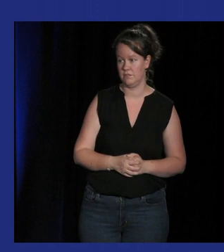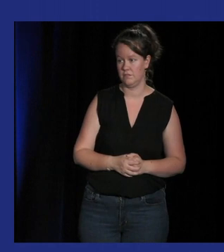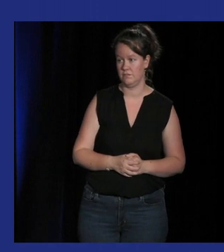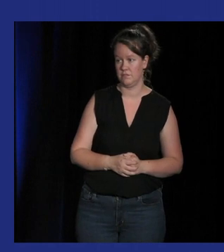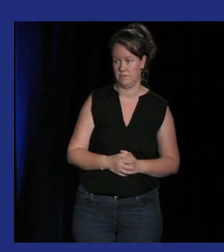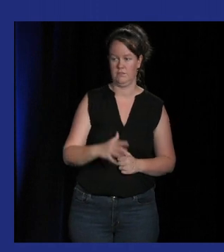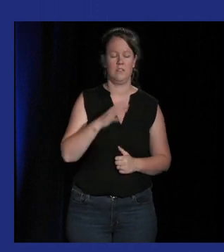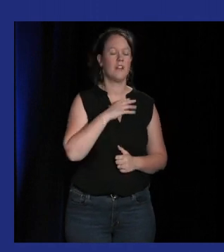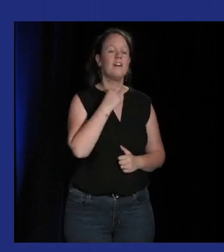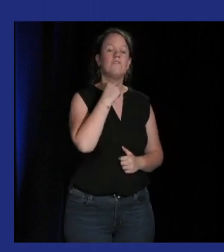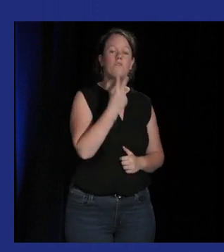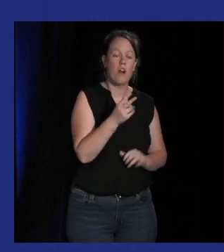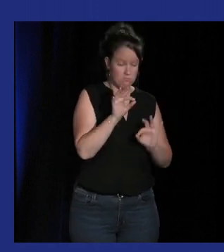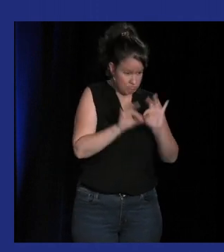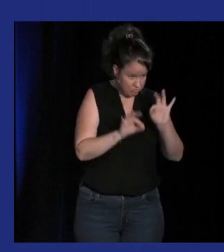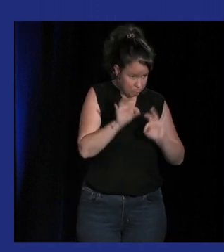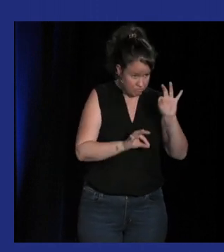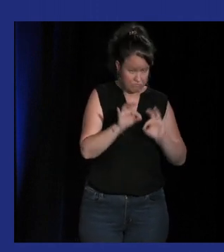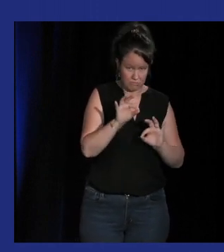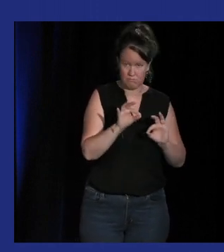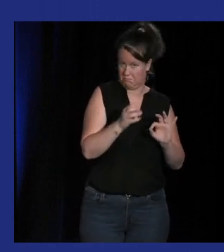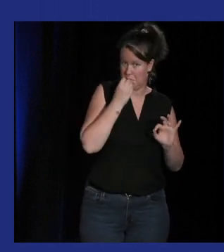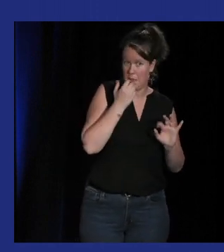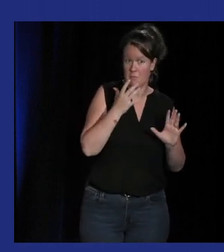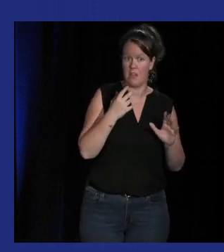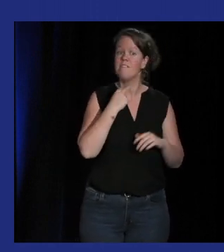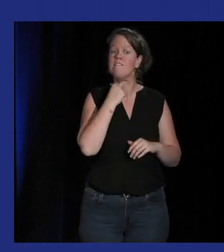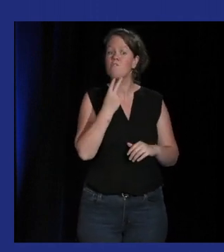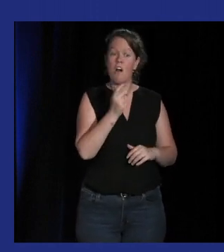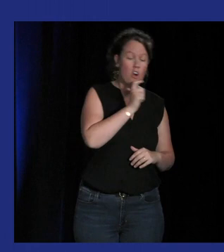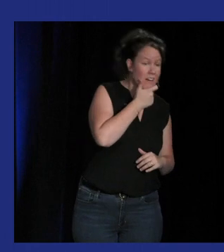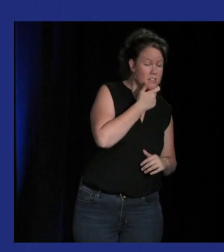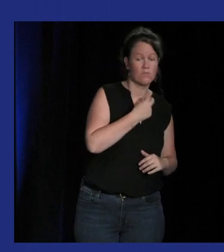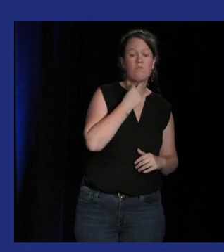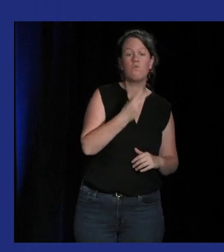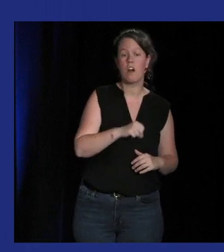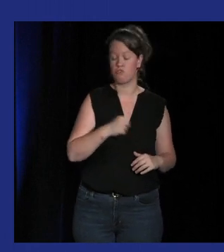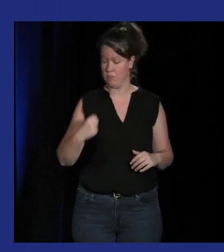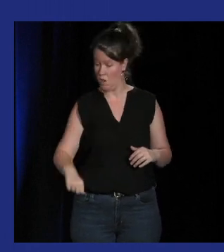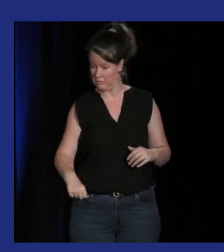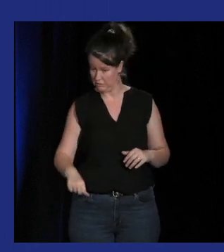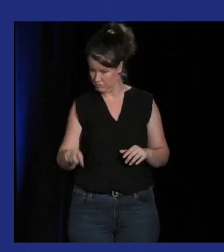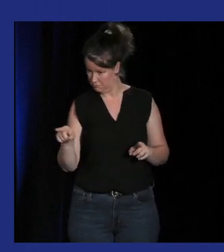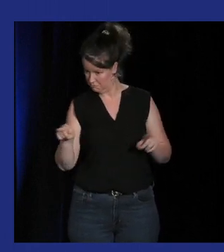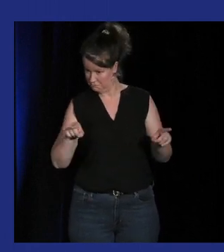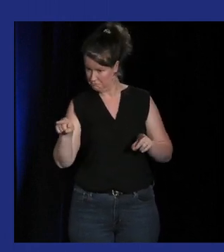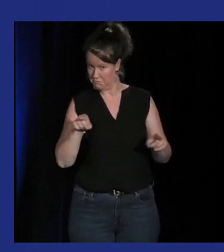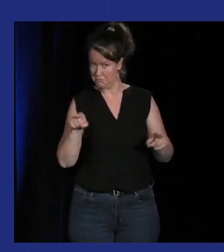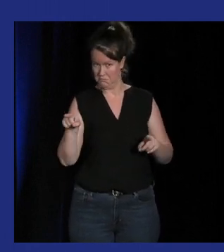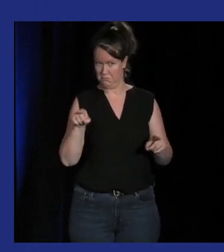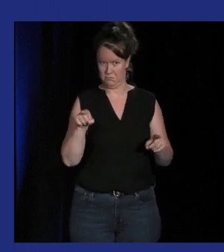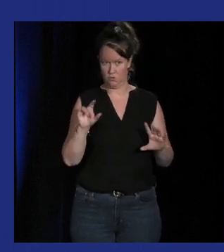mandarin parce que j'imagine que le travail est complètement différent avec avec les voix anglaises et ben en fait est-ce que vous avez besoin d'intervenants extérieurs